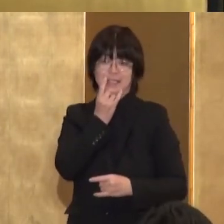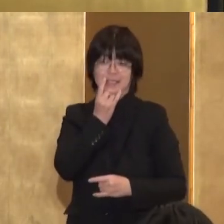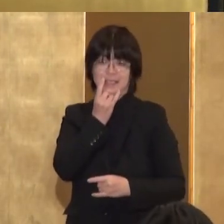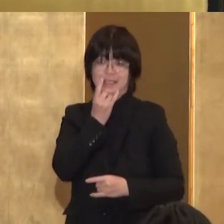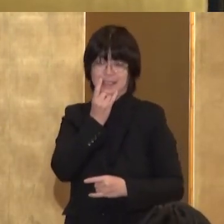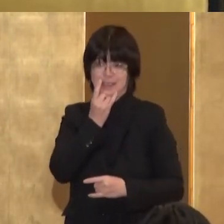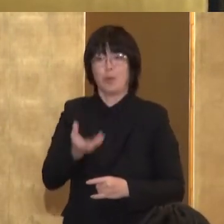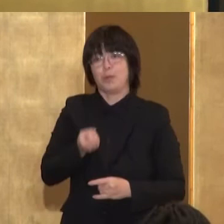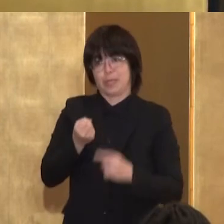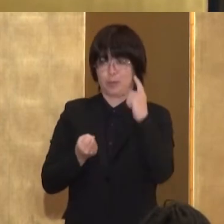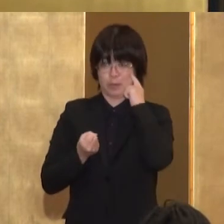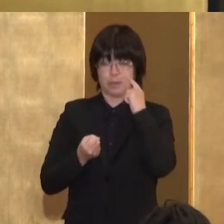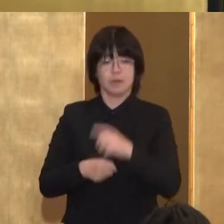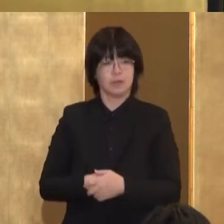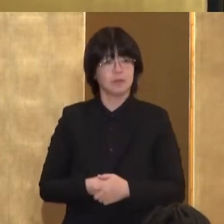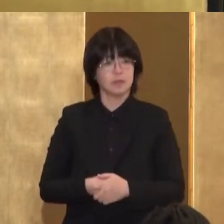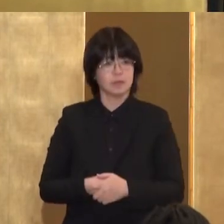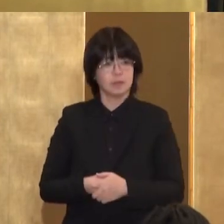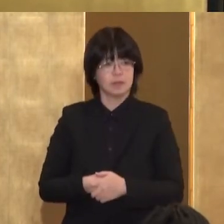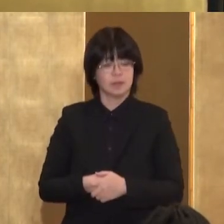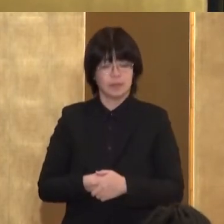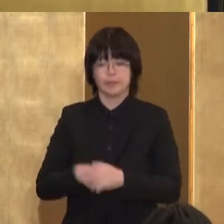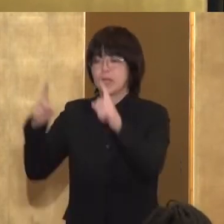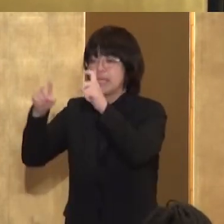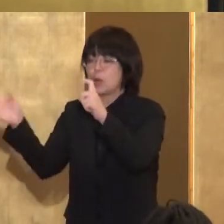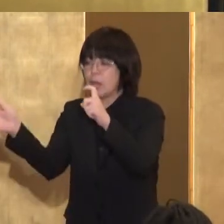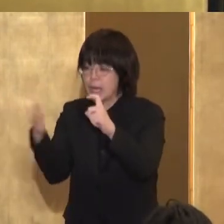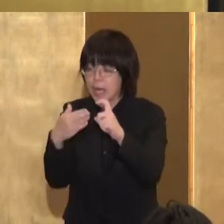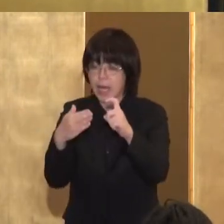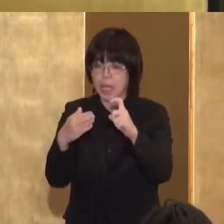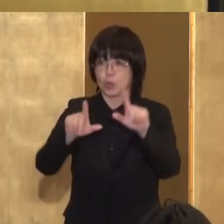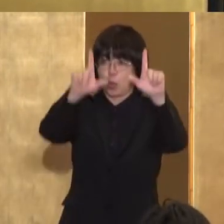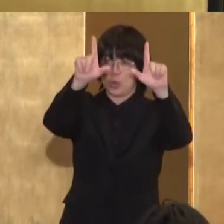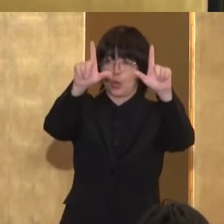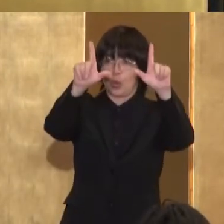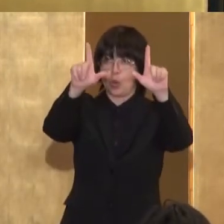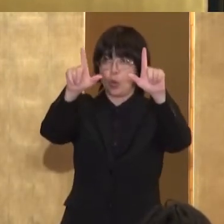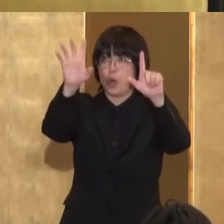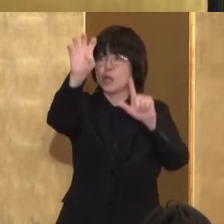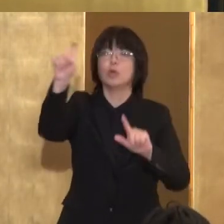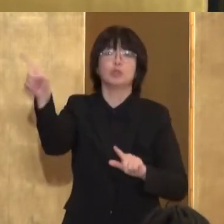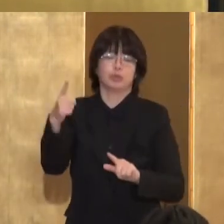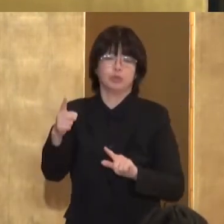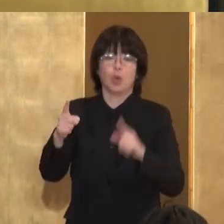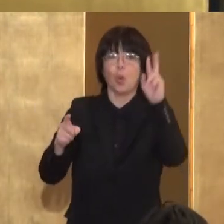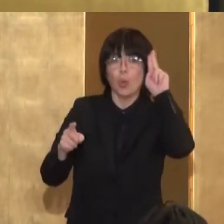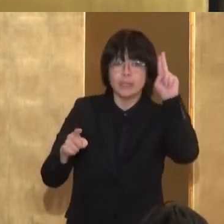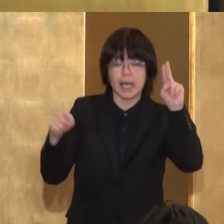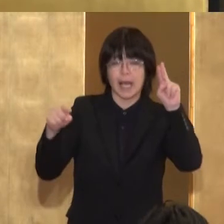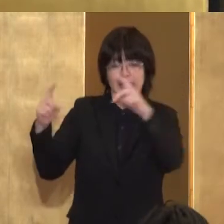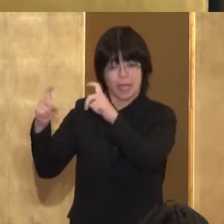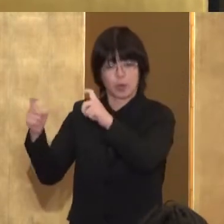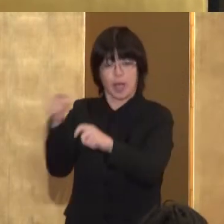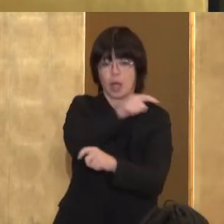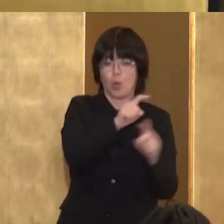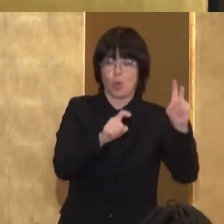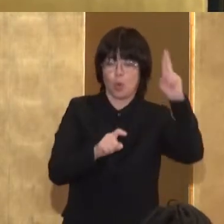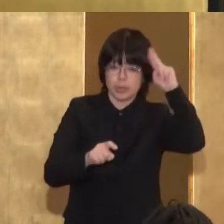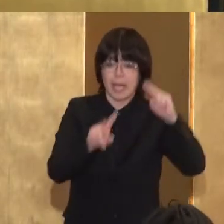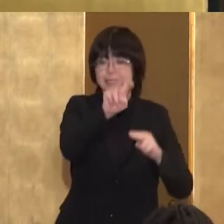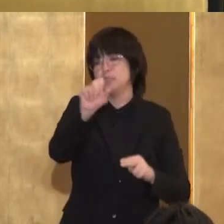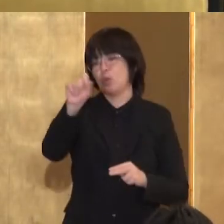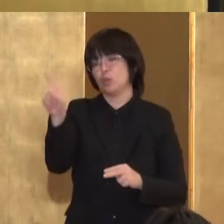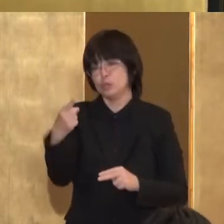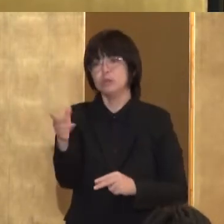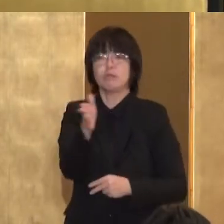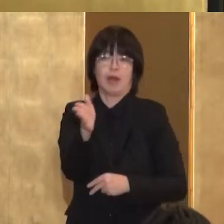ていると思います。名古屋から東京へは40分、大阪へは25分